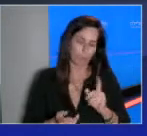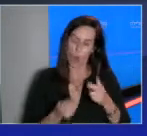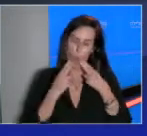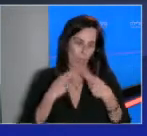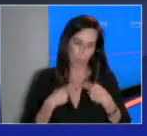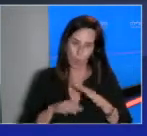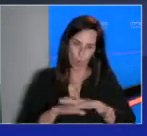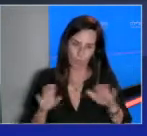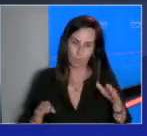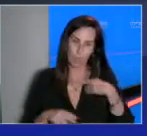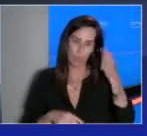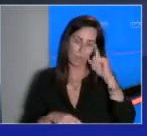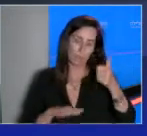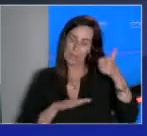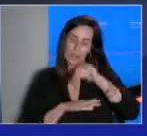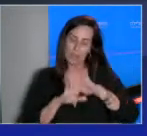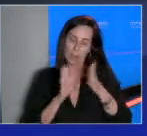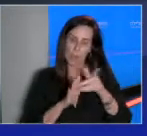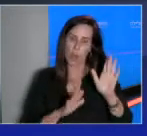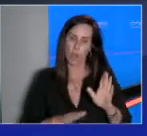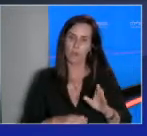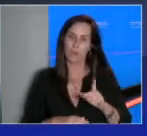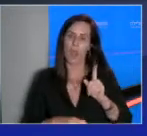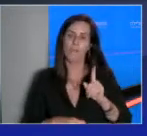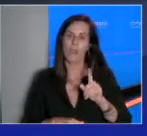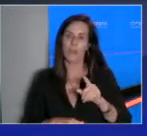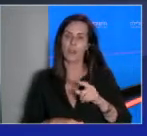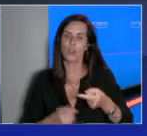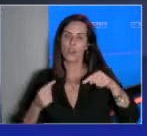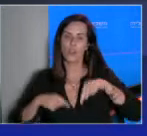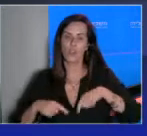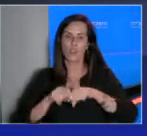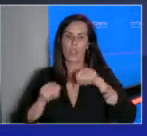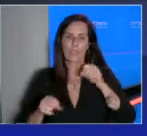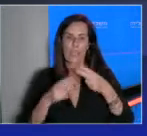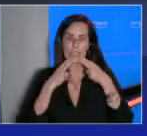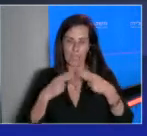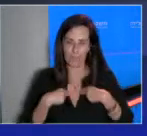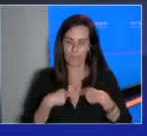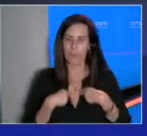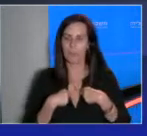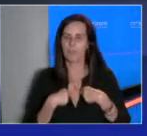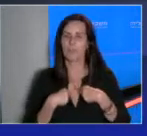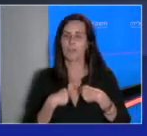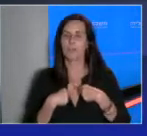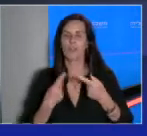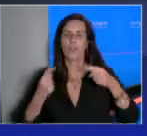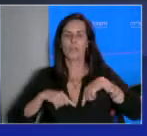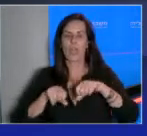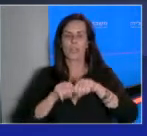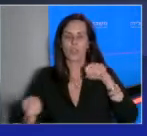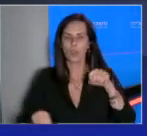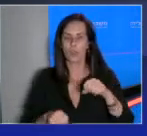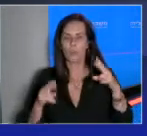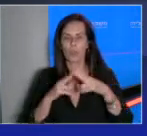לא ענו לפנייתנו, אני לא יודע מי מנהל שם את העניינים, אבל לעומת זאת, יור ההסתדרות נתן לנו תגובה, ולהלן התגובה. יור ההסתדרות ארנון בר